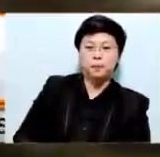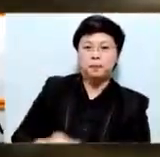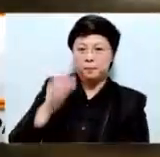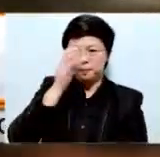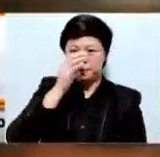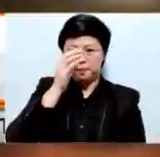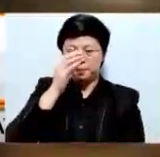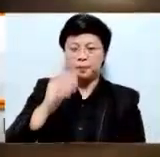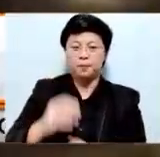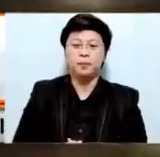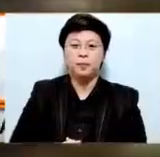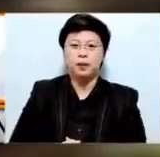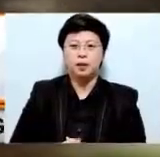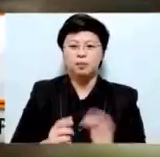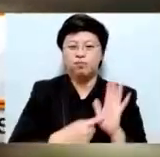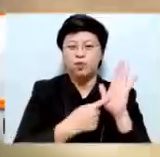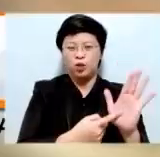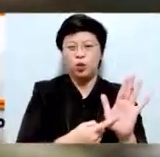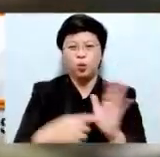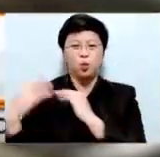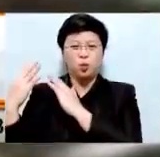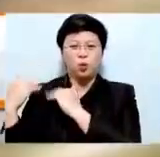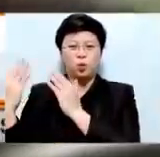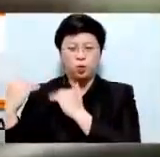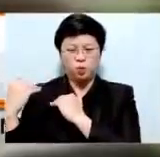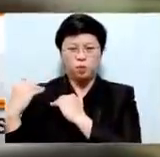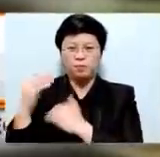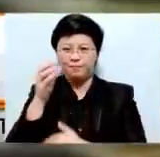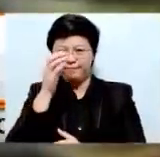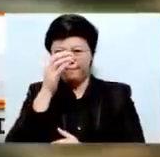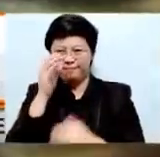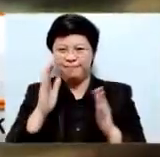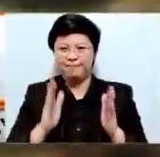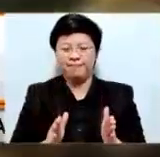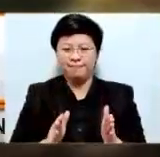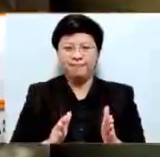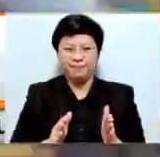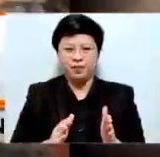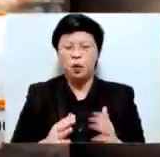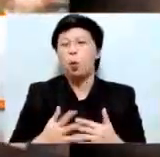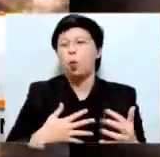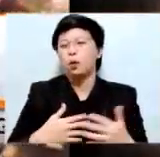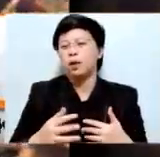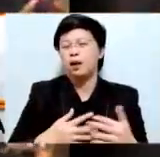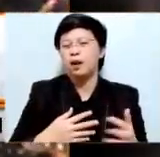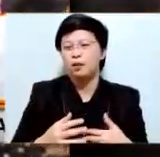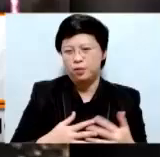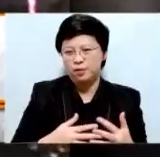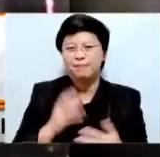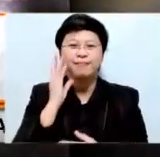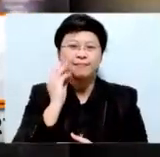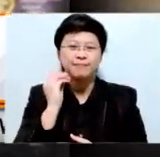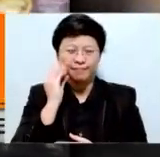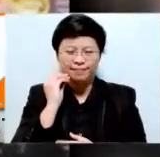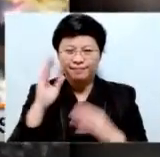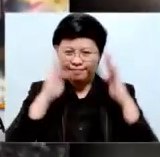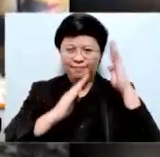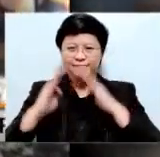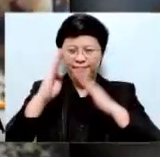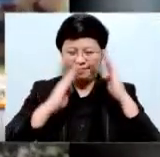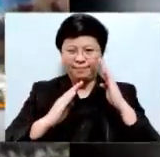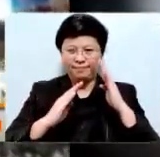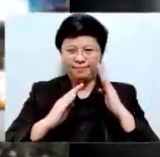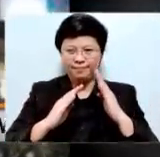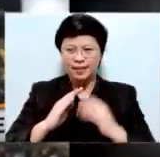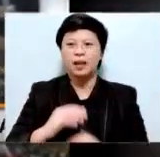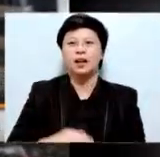pag-asa ng mga Cebuano sa kabila ng ilan nilang nararanasang dilim sa buhay. Nagbabalita mula sa frontline,